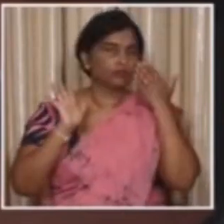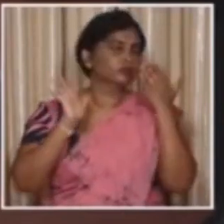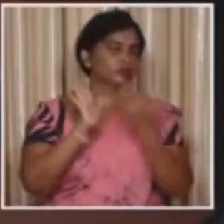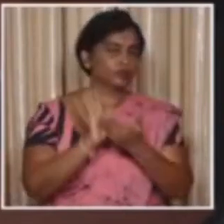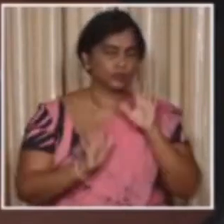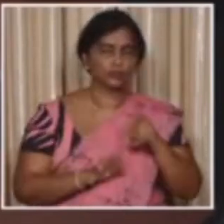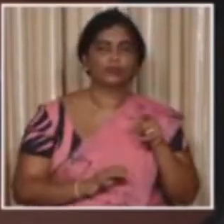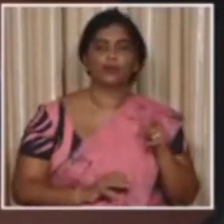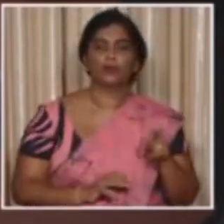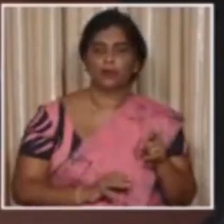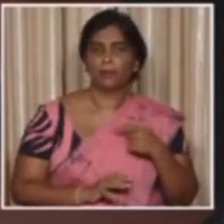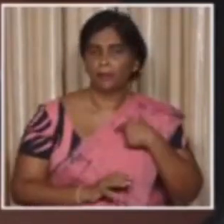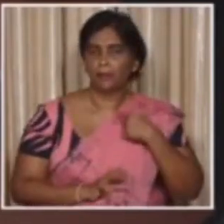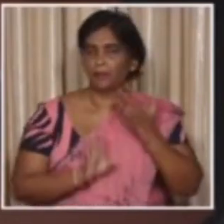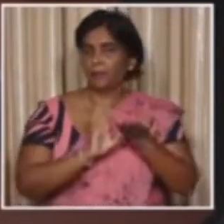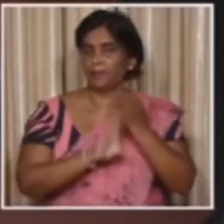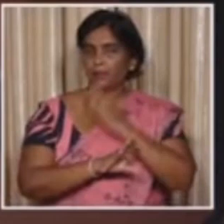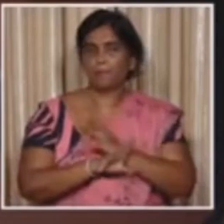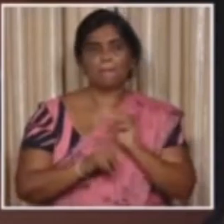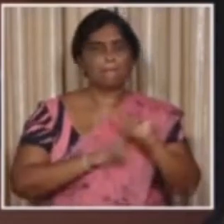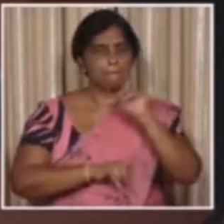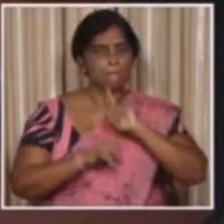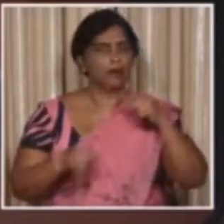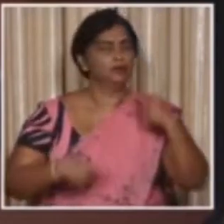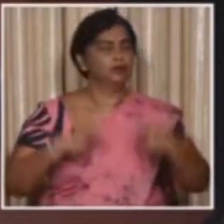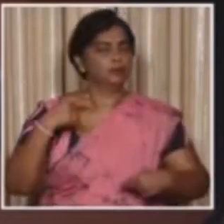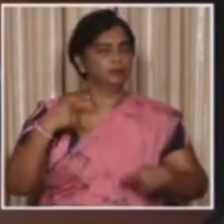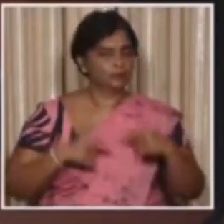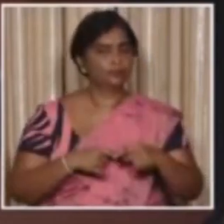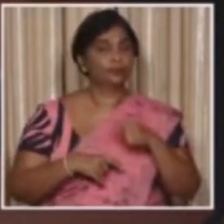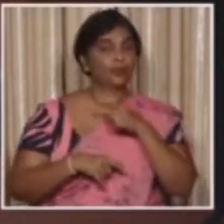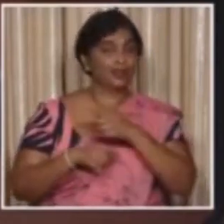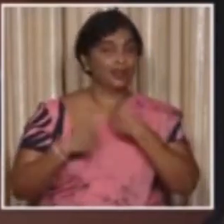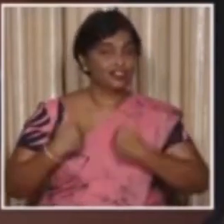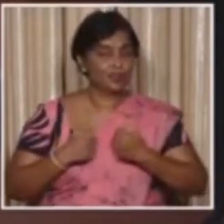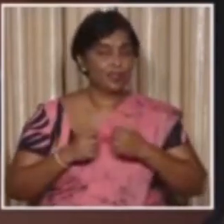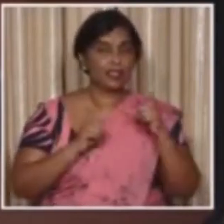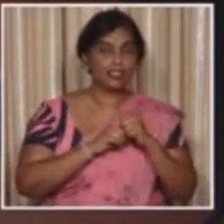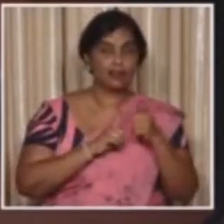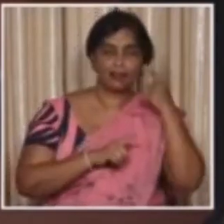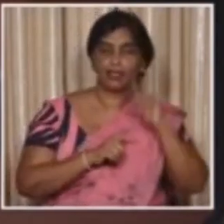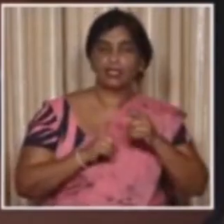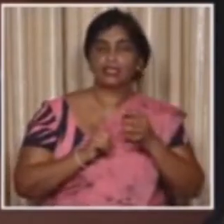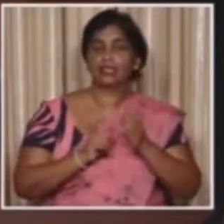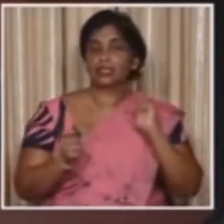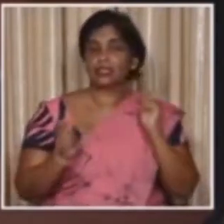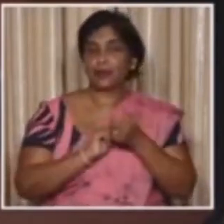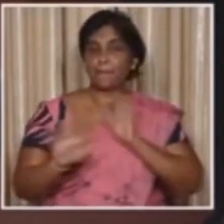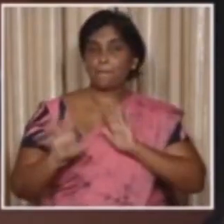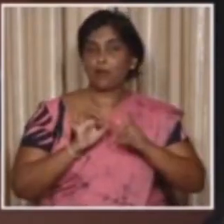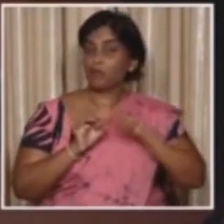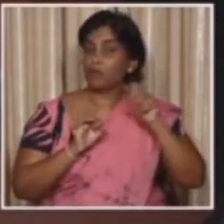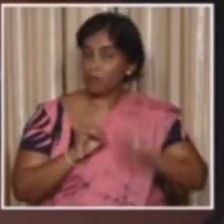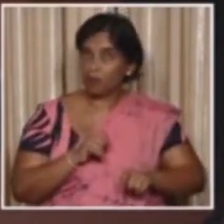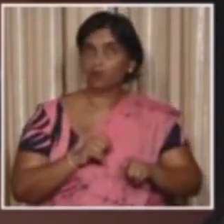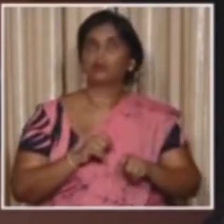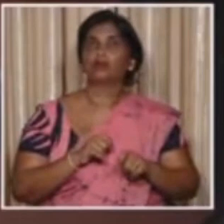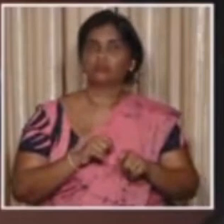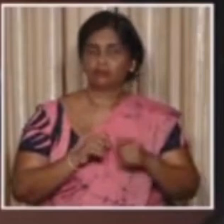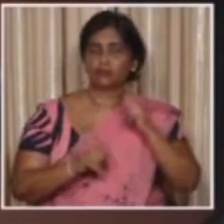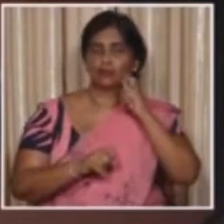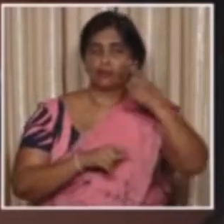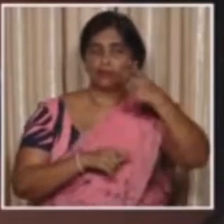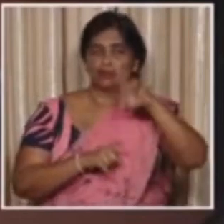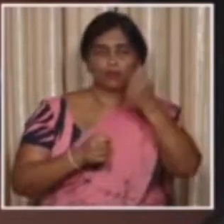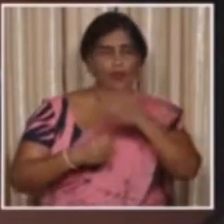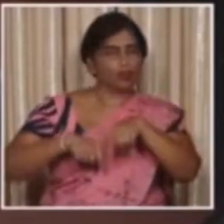bina, mai tan mee ta pera parlimen tu wadedi. Swami pilibandu, Dharmadasa pilibandu, cricket sabha, cricket palaka mandali pilibandu, mahajana ke